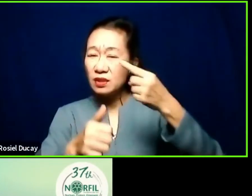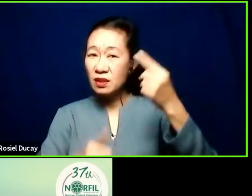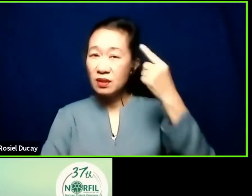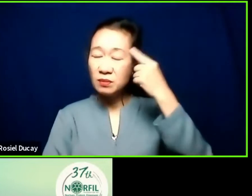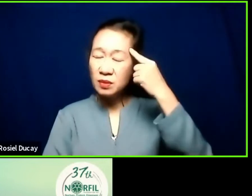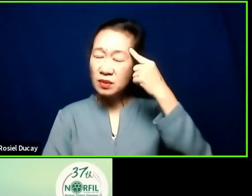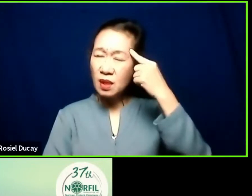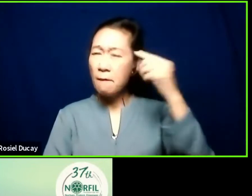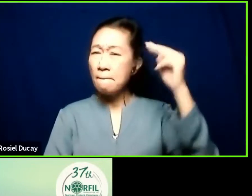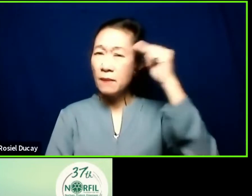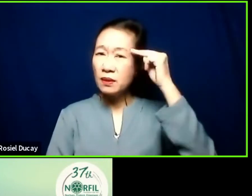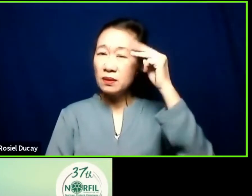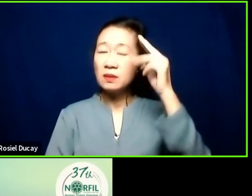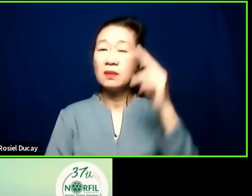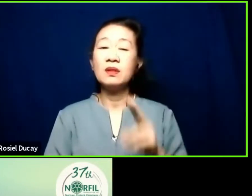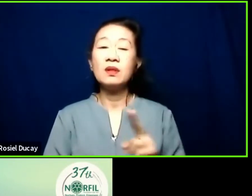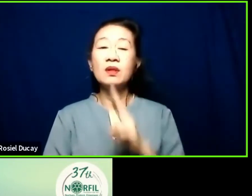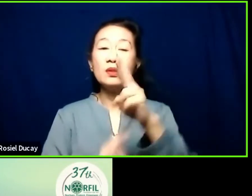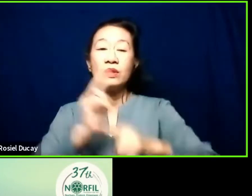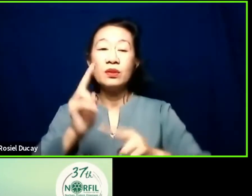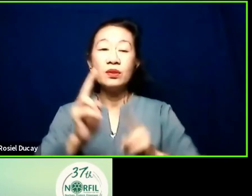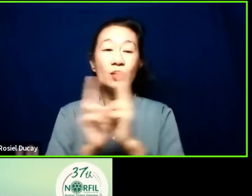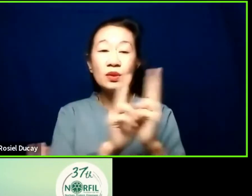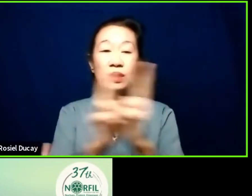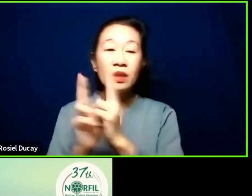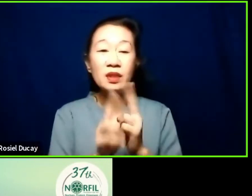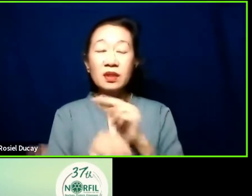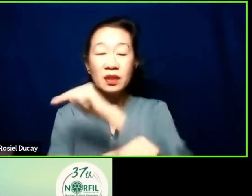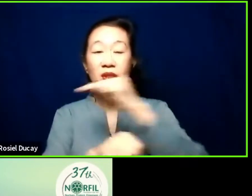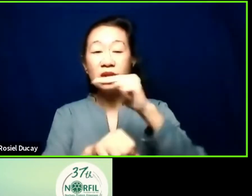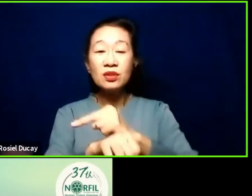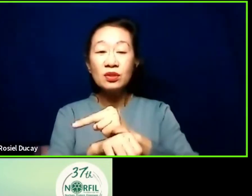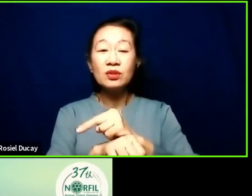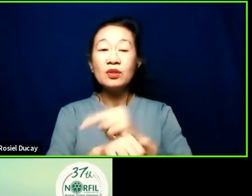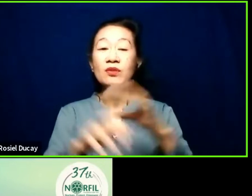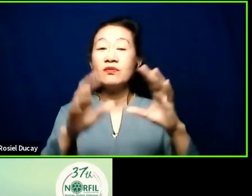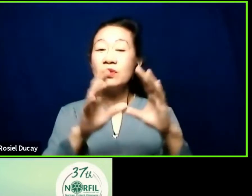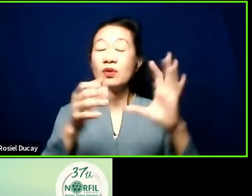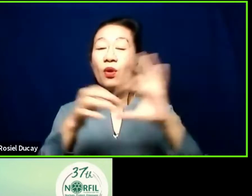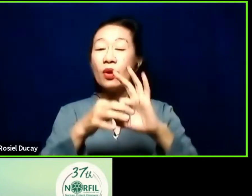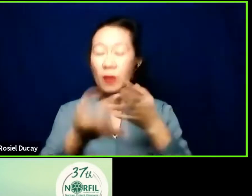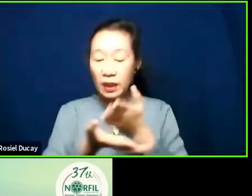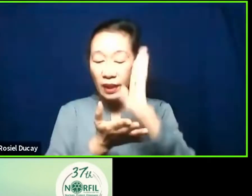isipan ay United Nations Convention on the Rights of the Child. Kasi dun sa